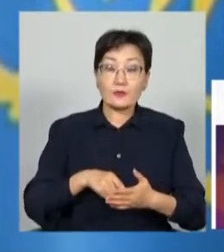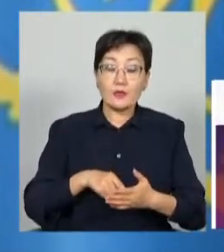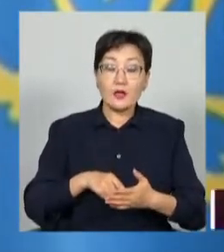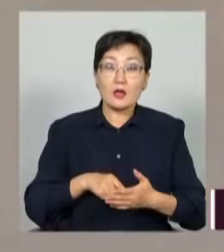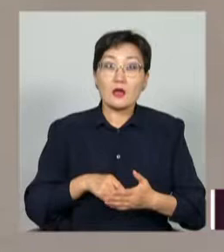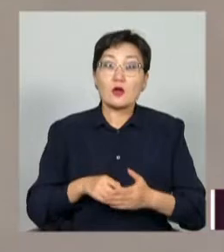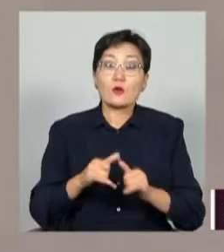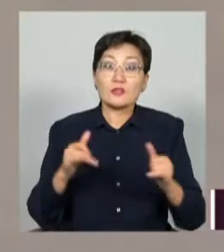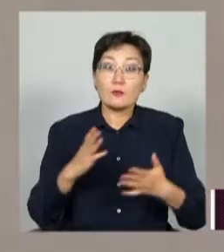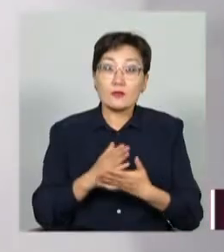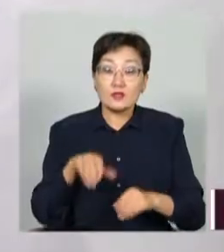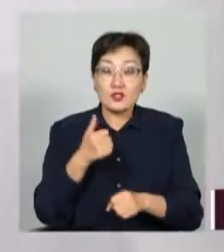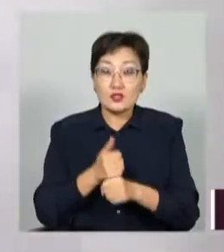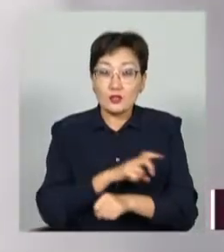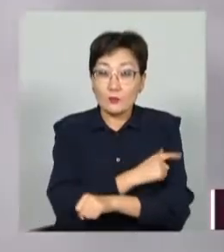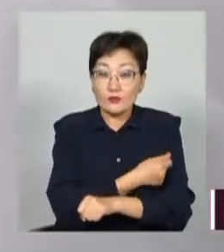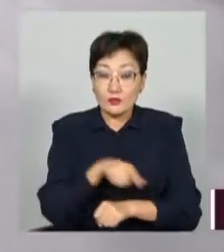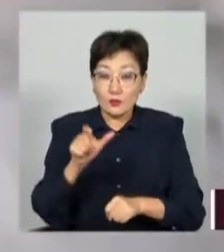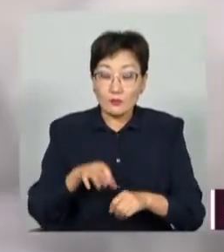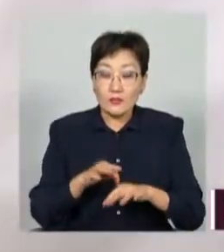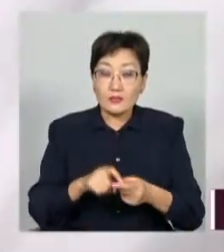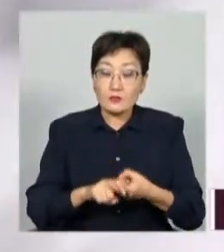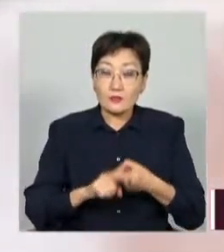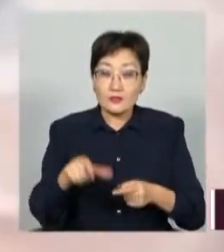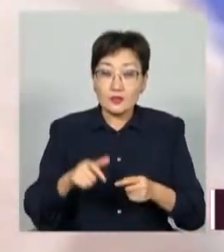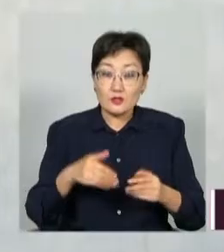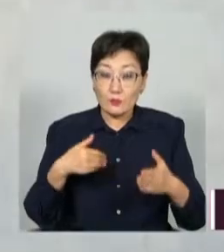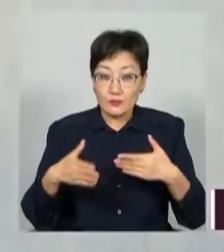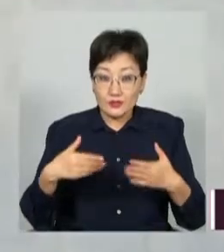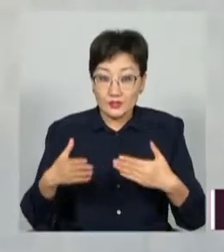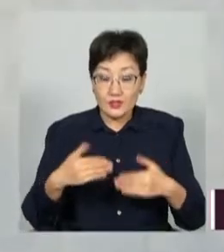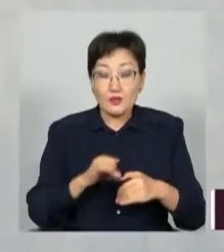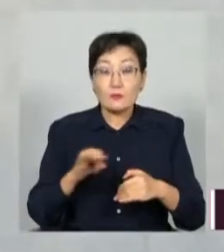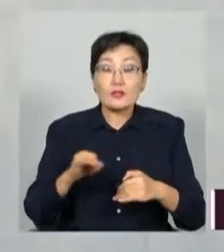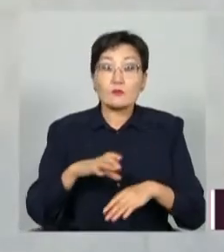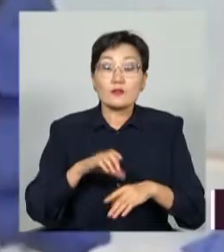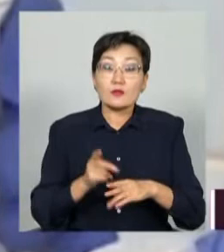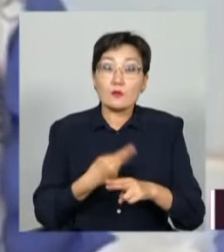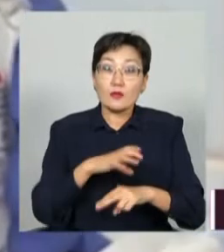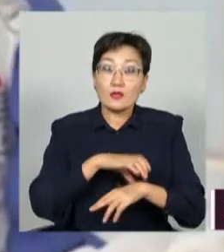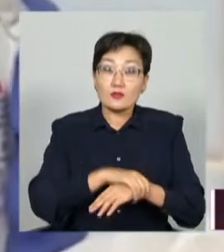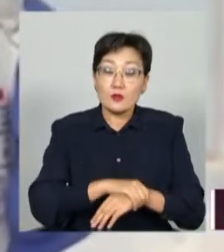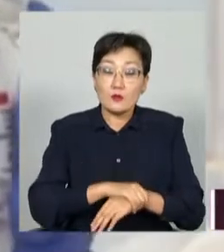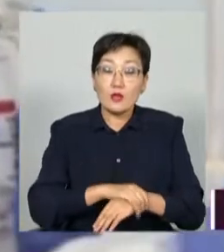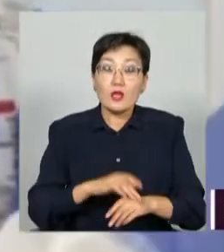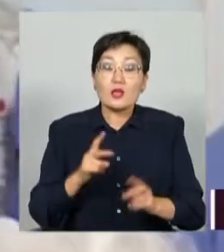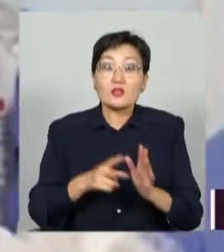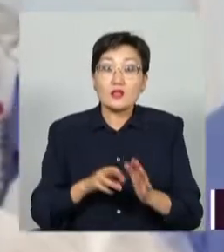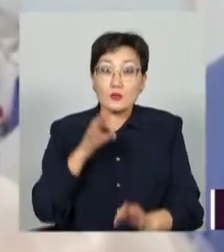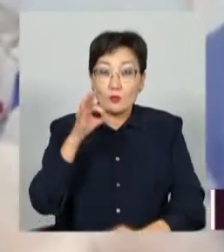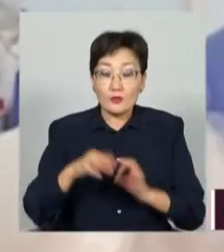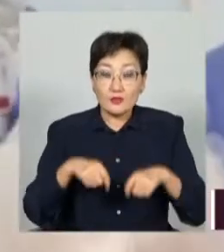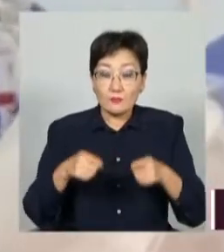анықталды. Бас дәрігердің айтуы бойынша вирус жұқтырған адаммен жақын байланыста болған және симптомсыз науқастардың 7 тәуліктен кейін